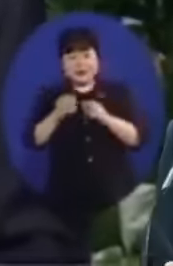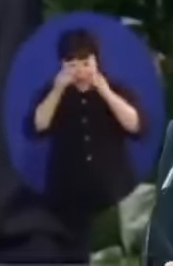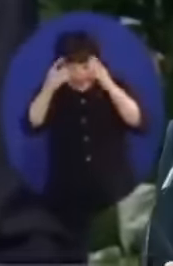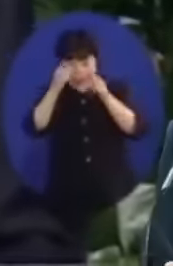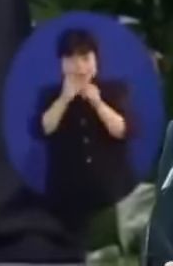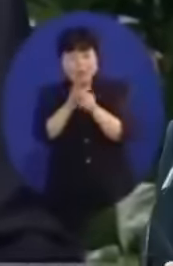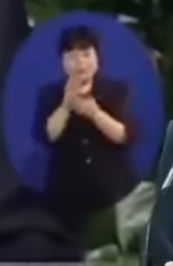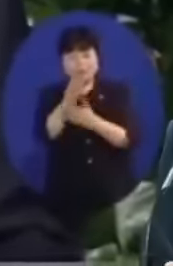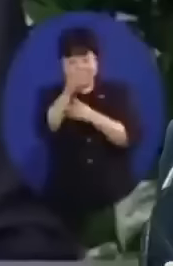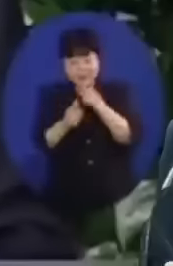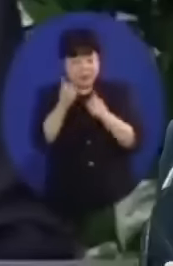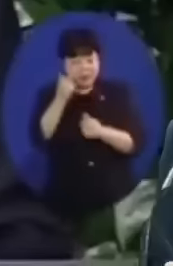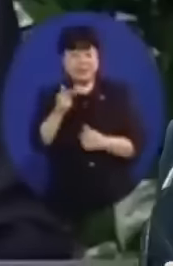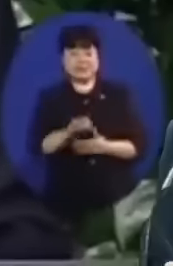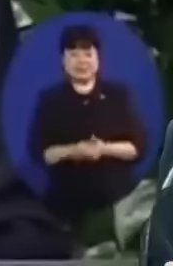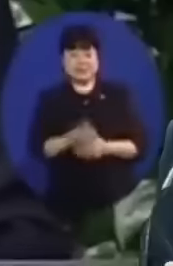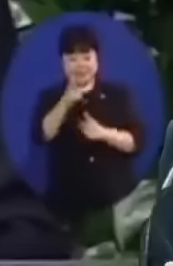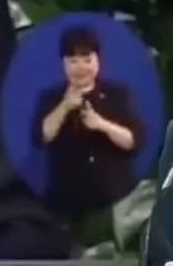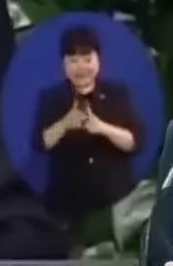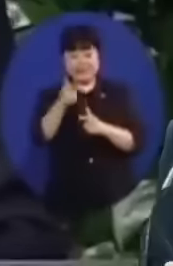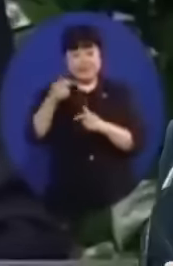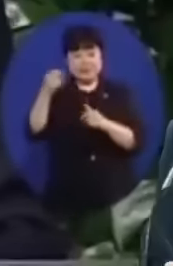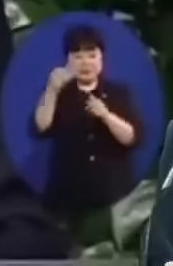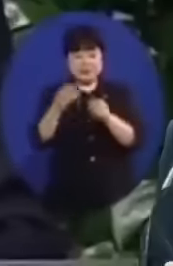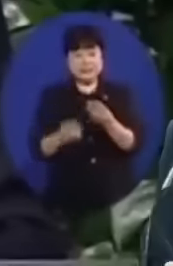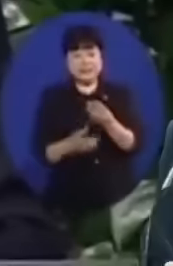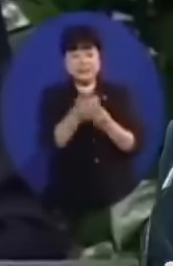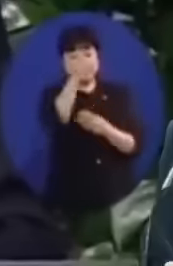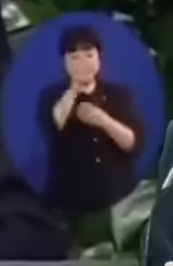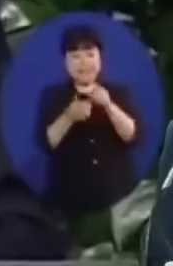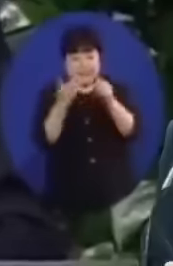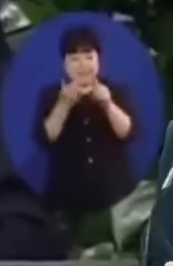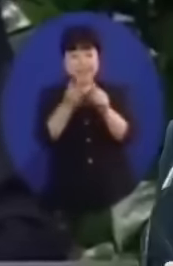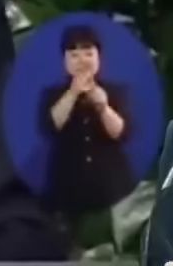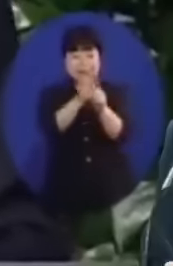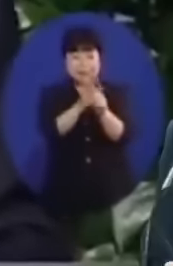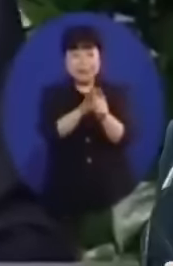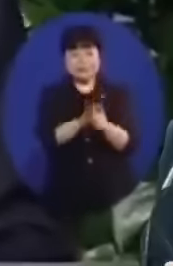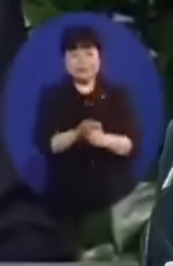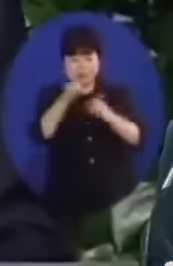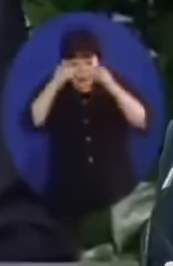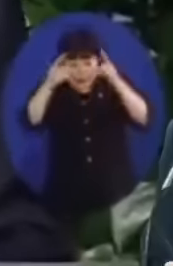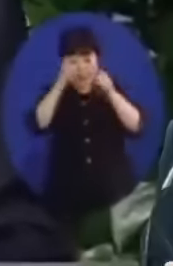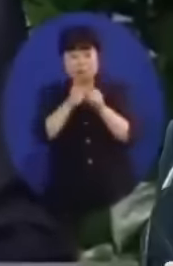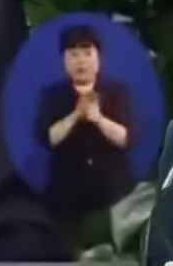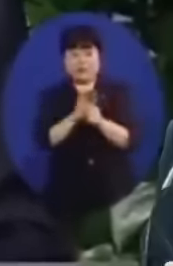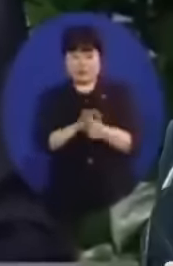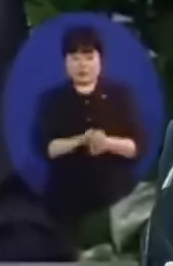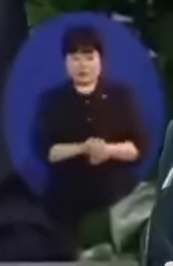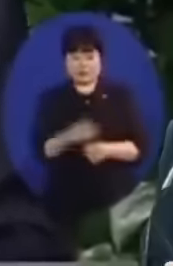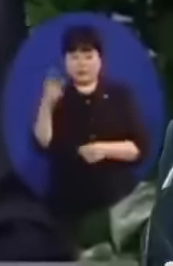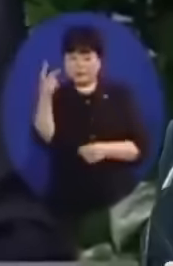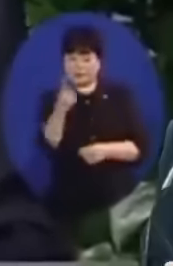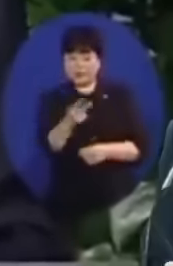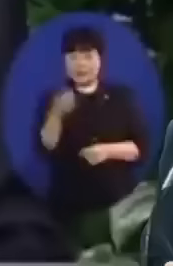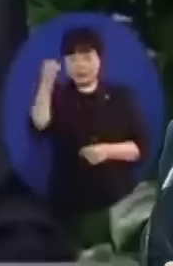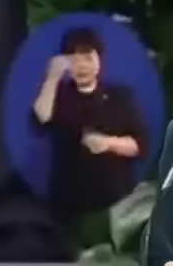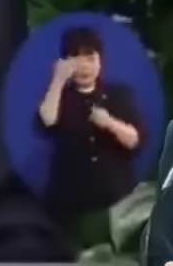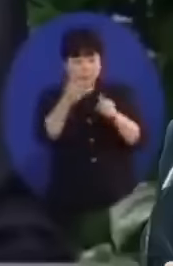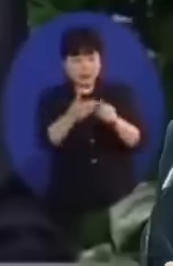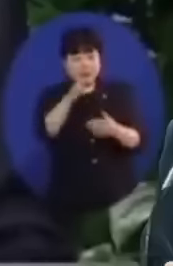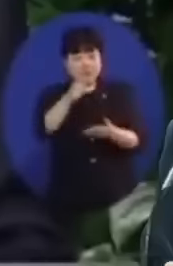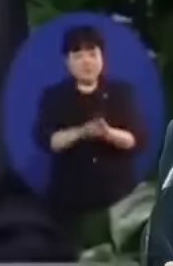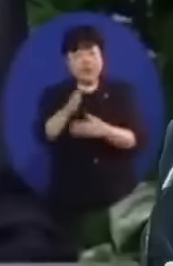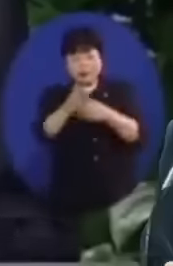하시고 하나님 아버지와 예수님과 성령 삼위일체 하나님의 역사를 알게 해주시고 또 성령의